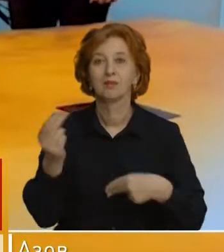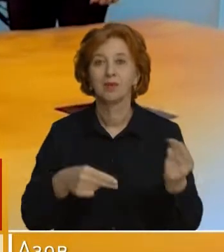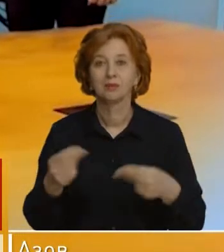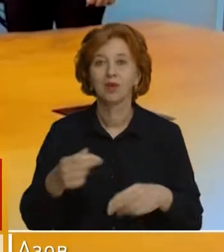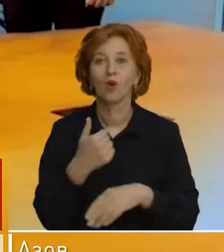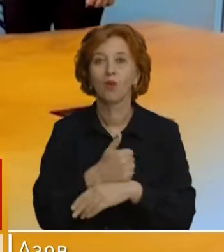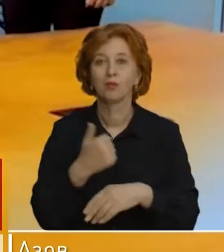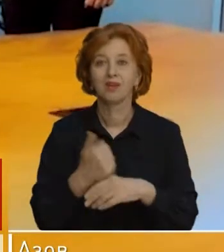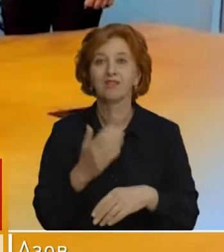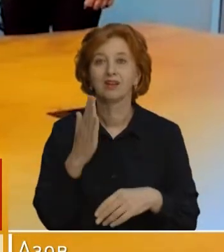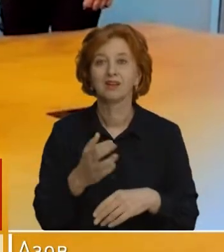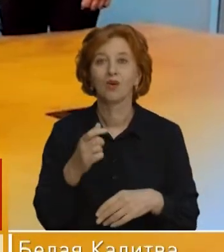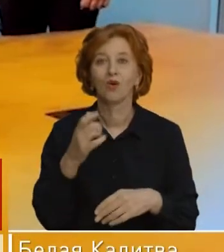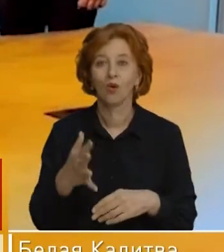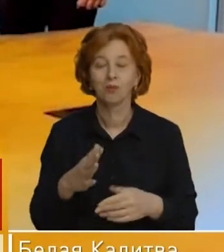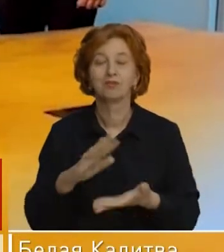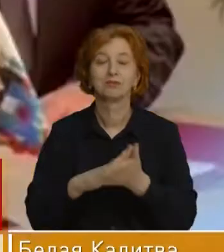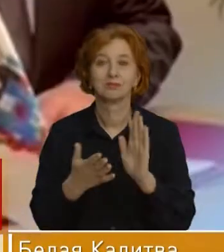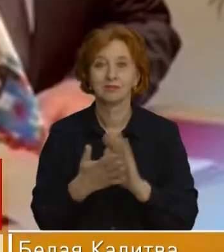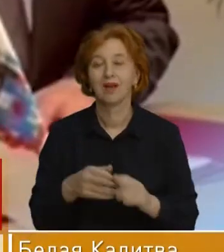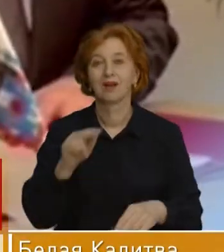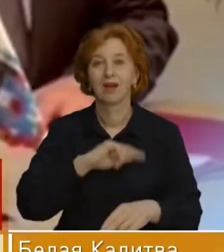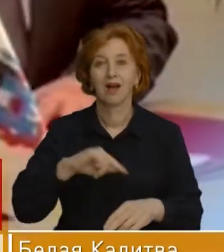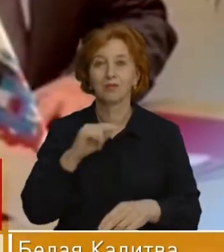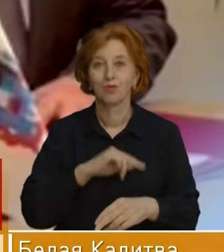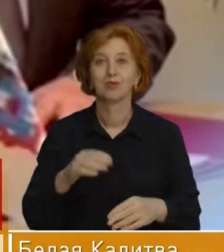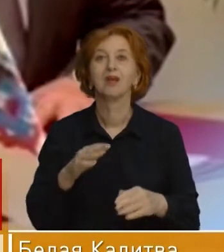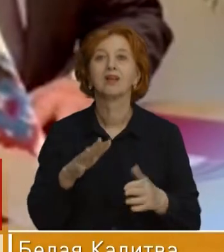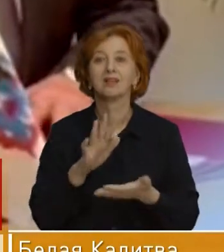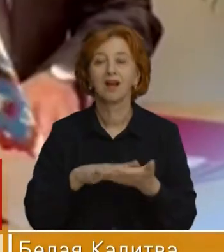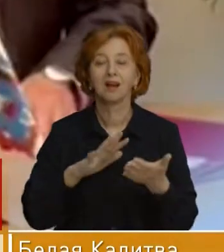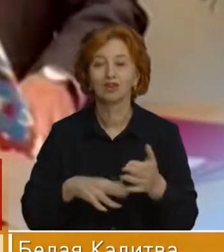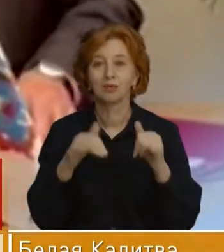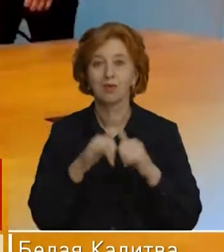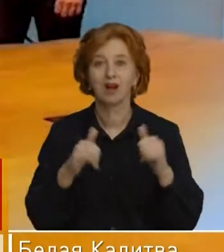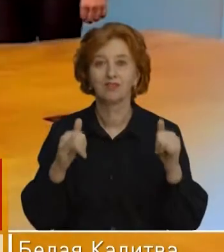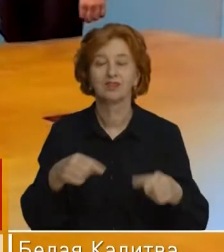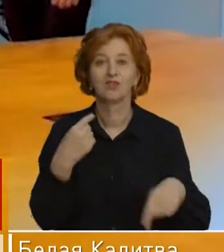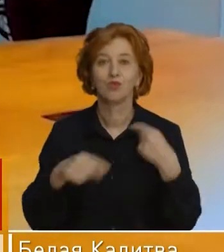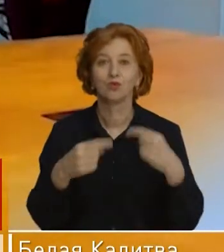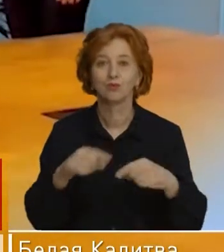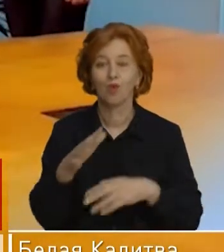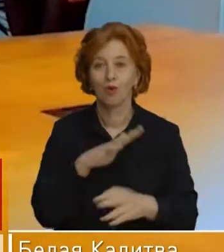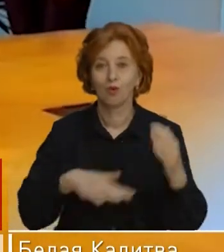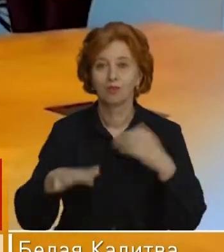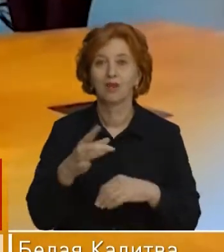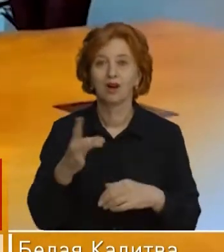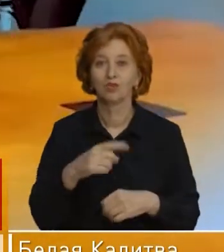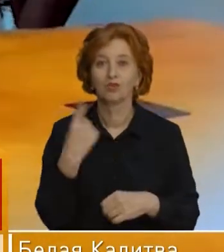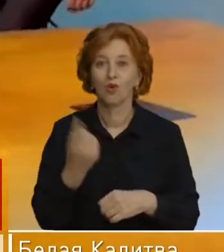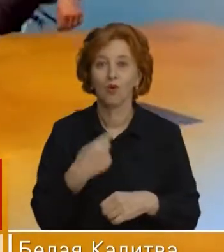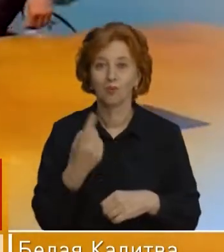губернатор Василий Голубев. Это поможет систематизировать работу по дальнейшему развитию футбола на Дону, распределить сферы ответственности между